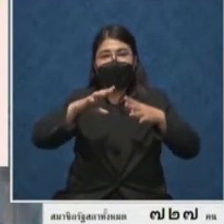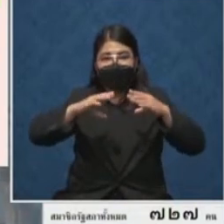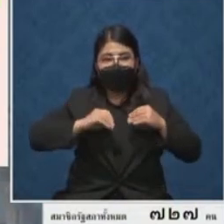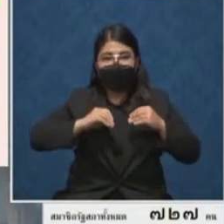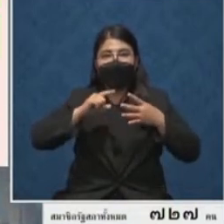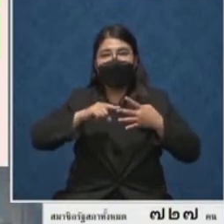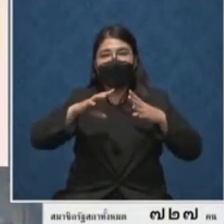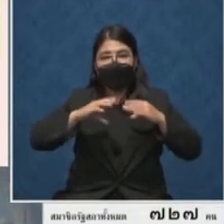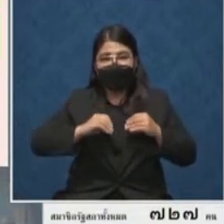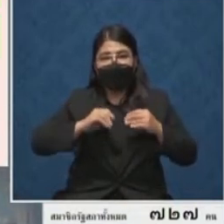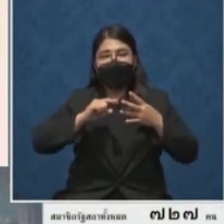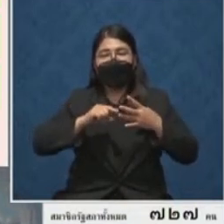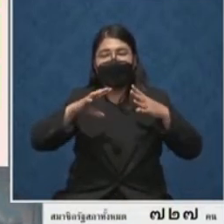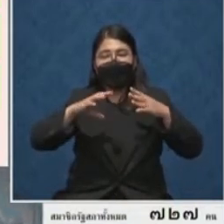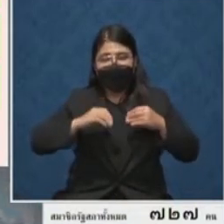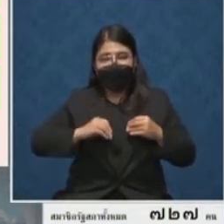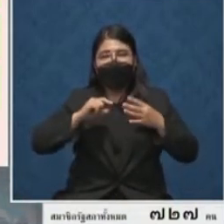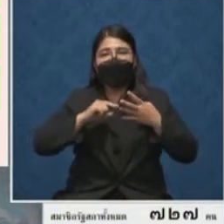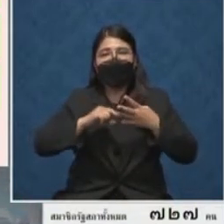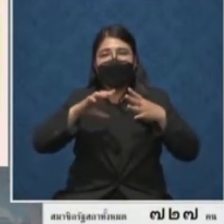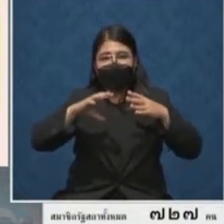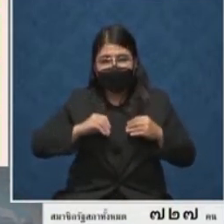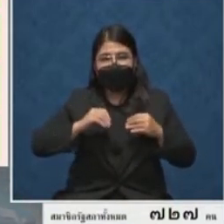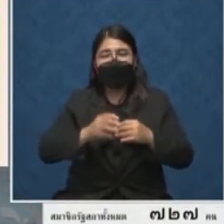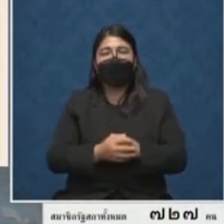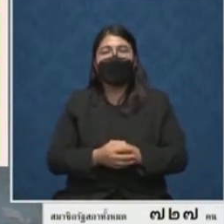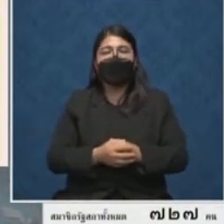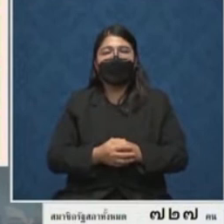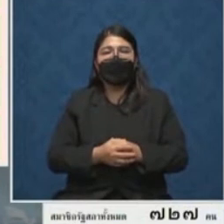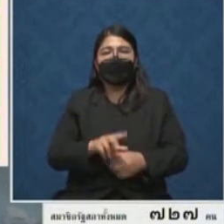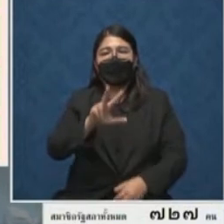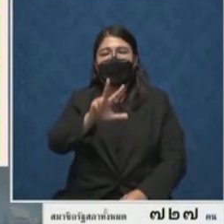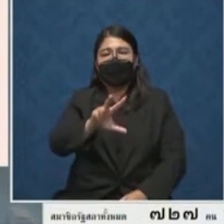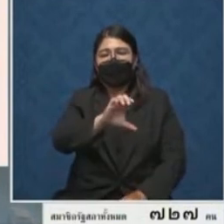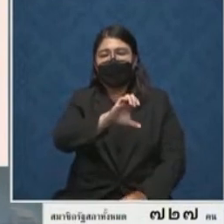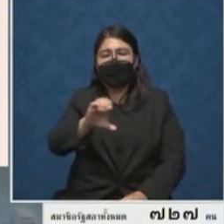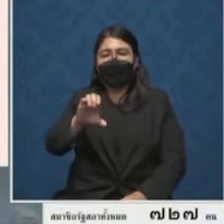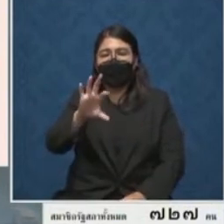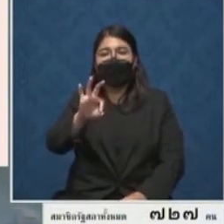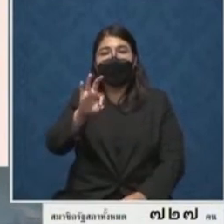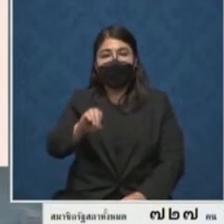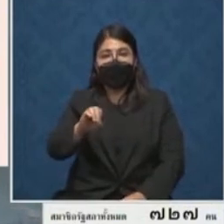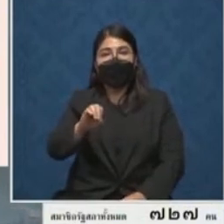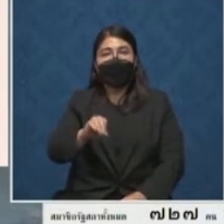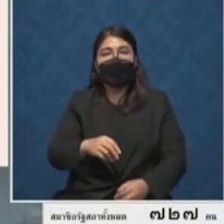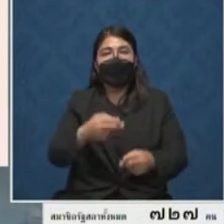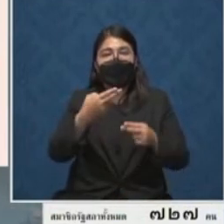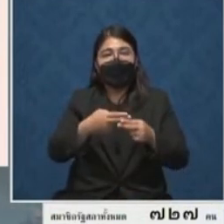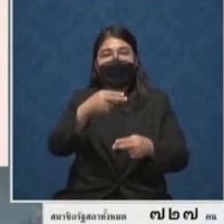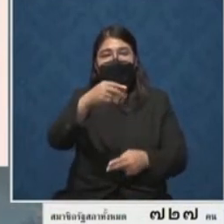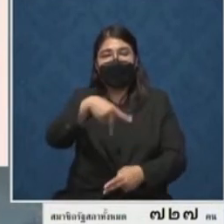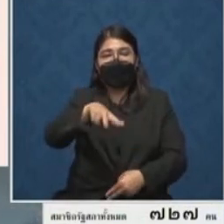และ4รับหลักการครับ 390นายพิญโยนิโรธ 1ไม่รับหลัก